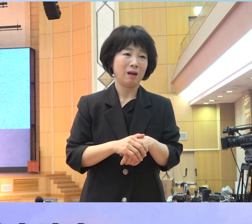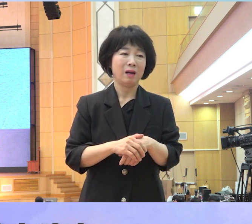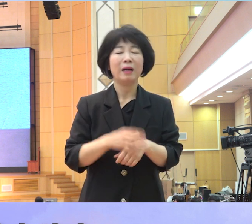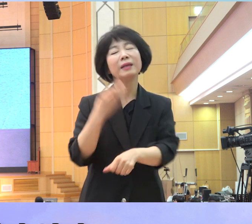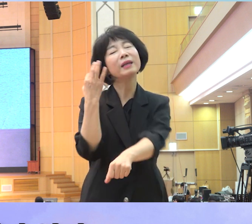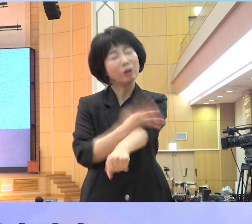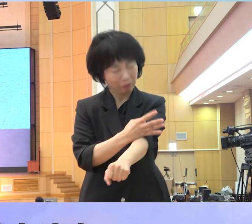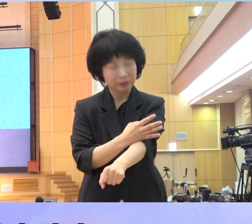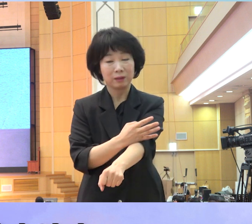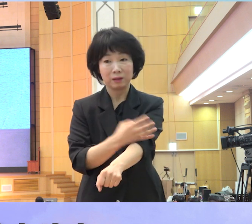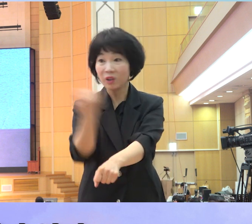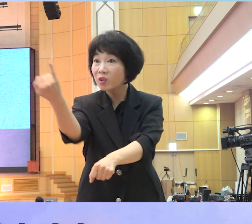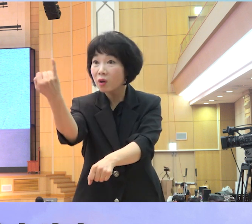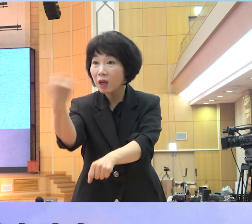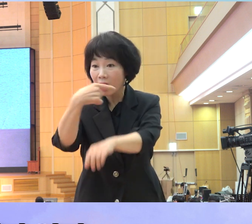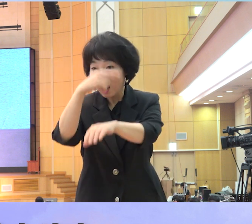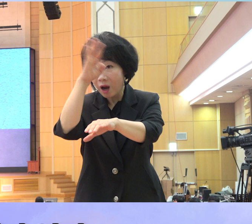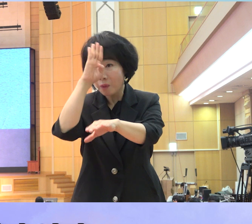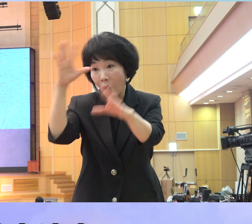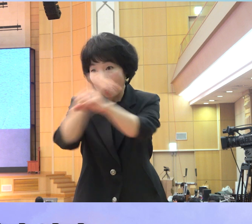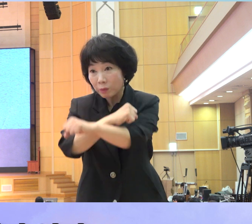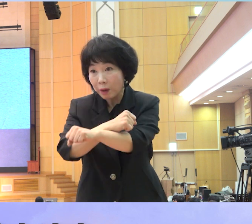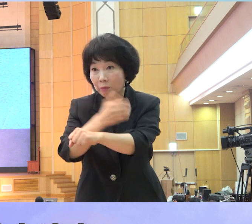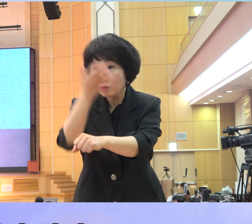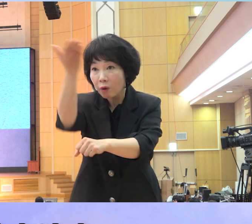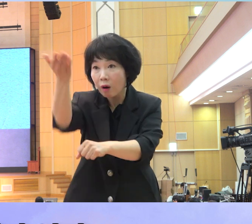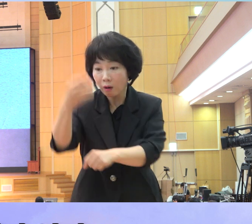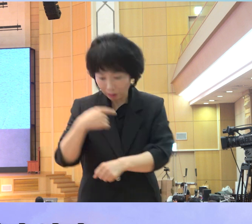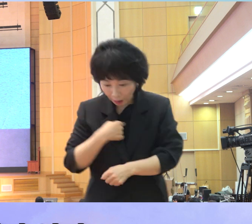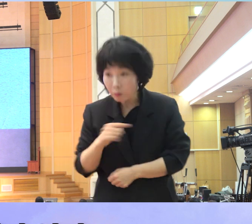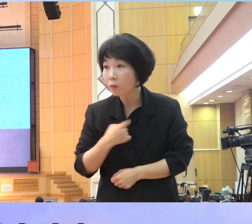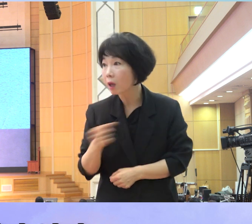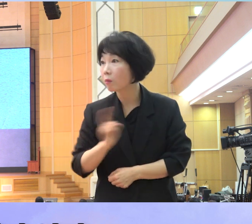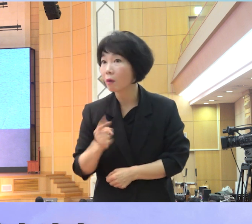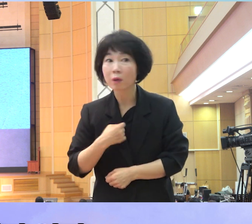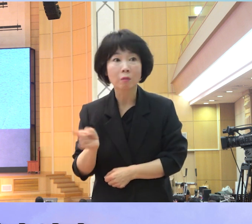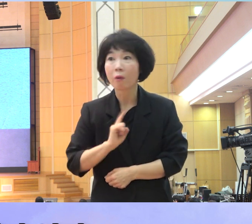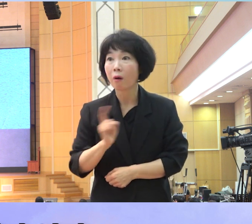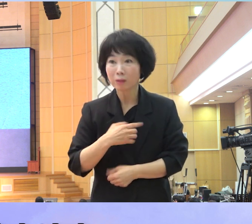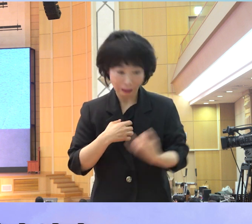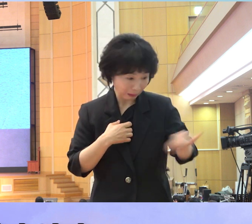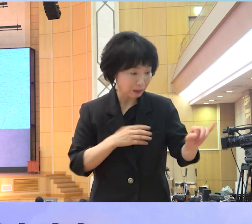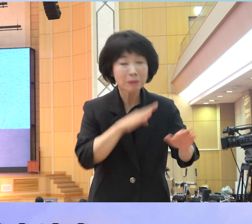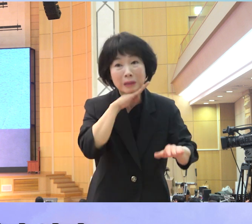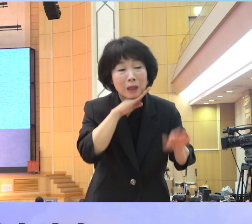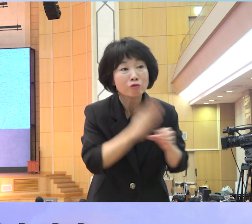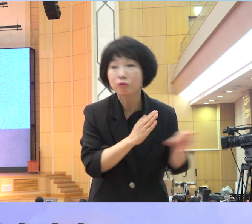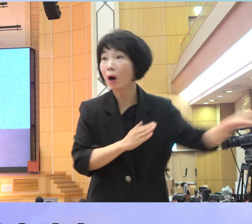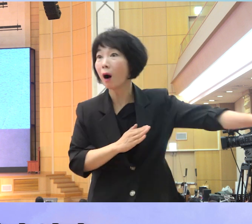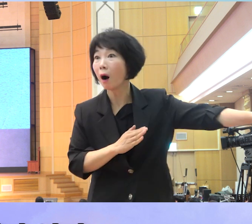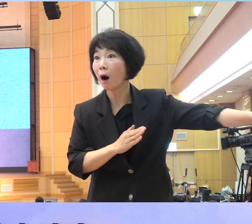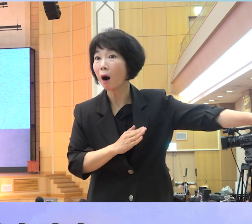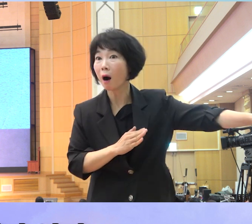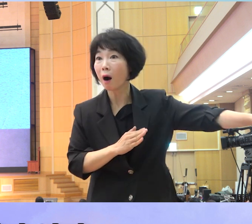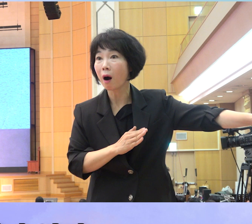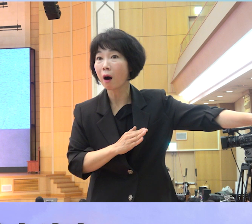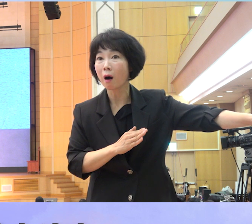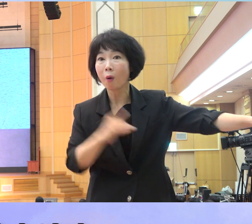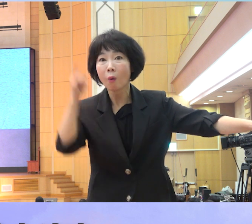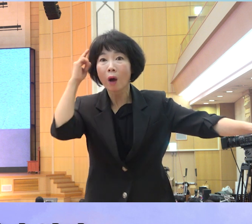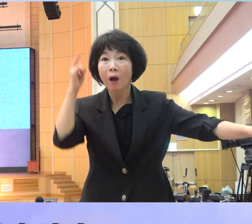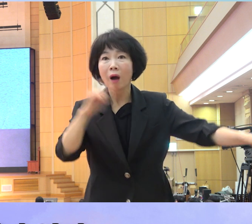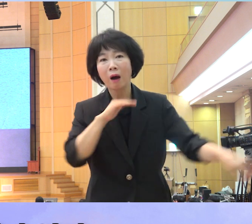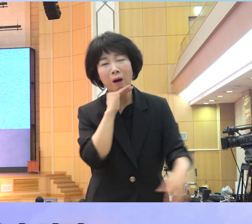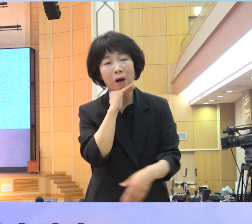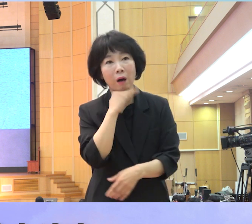죽었습니다. 그러니까 여러분, 이걸 잘 생각해 보시란 말이에요. 우리의 삶에 대입을 해보세요. 내가 막